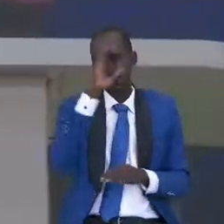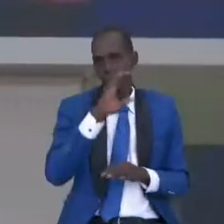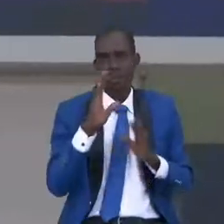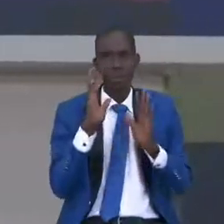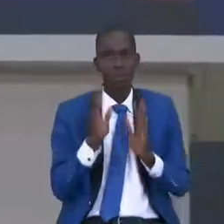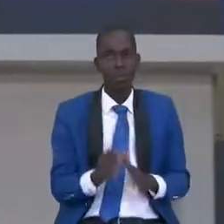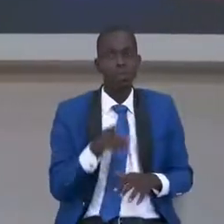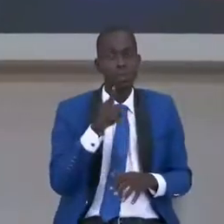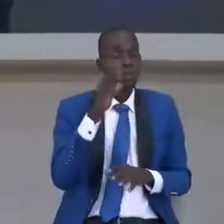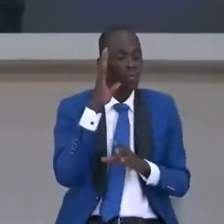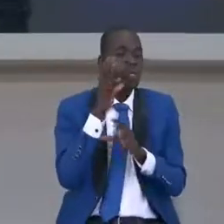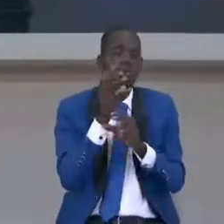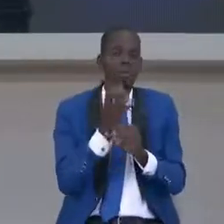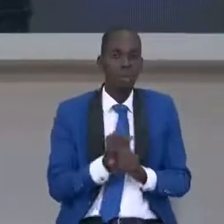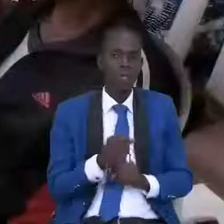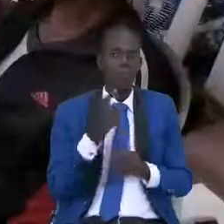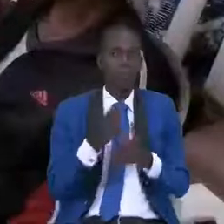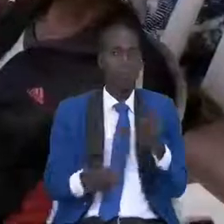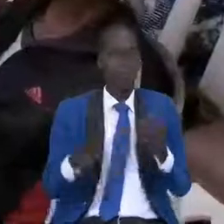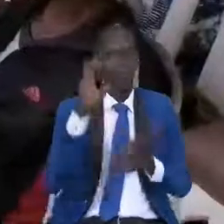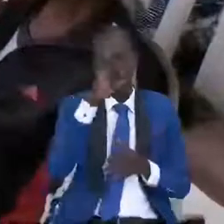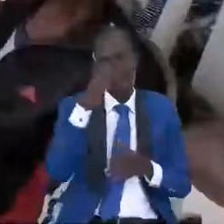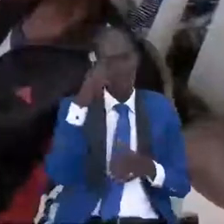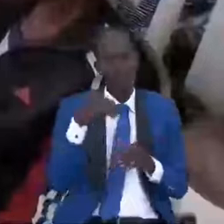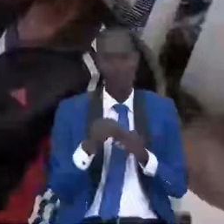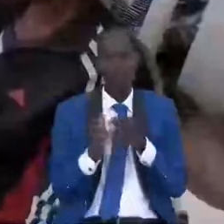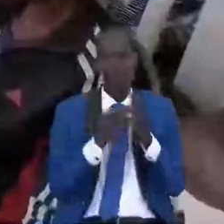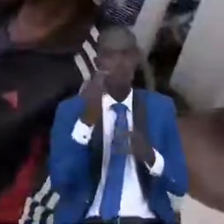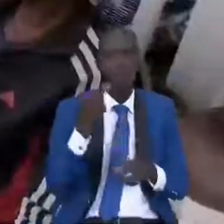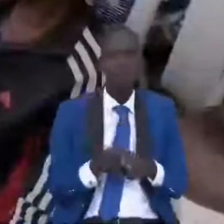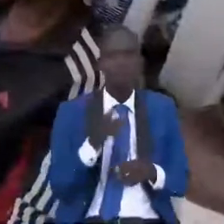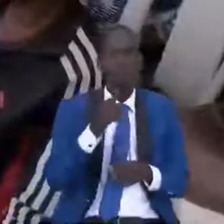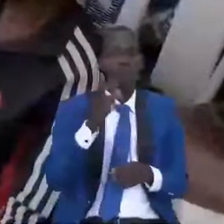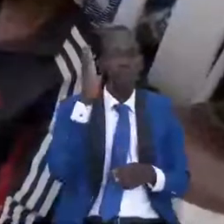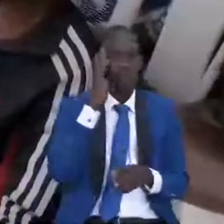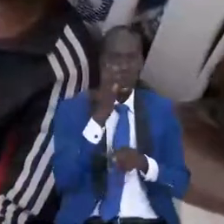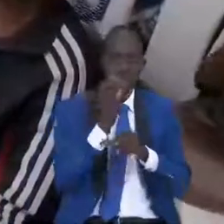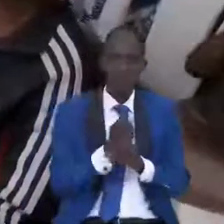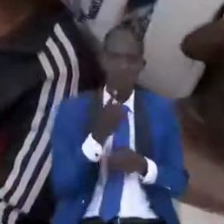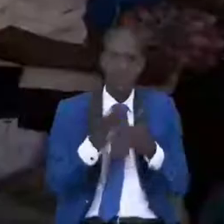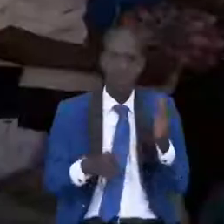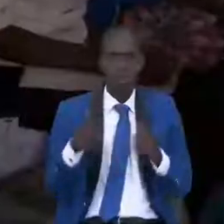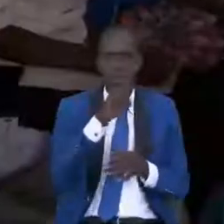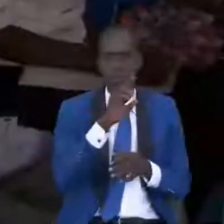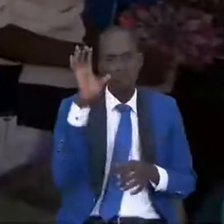Tu auras ce que tu cherches. J'ai dit, tu auras ce que tu cherches.